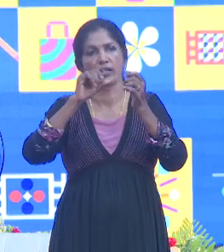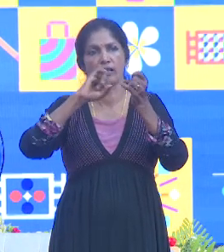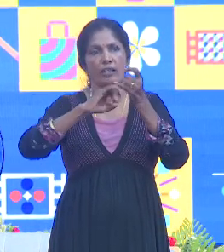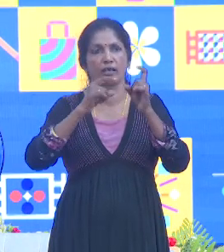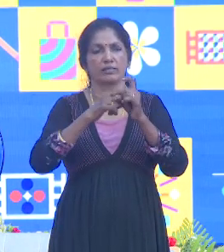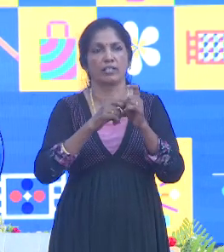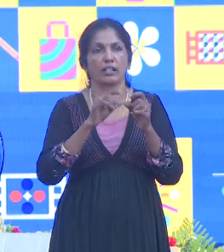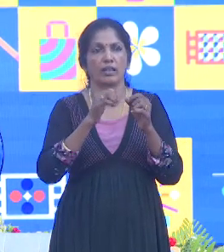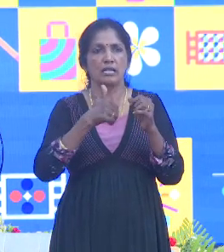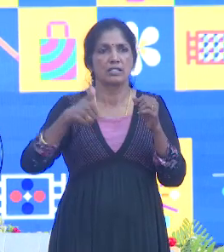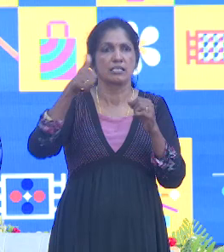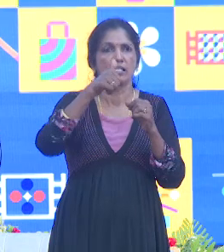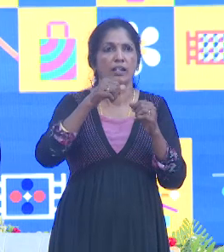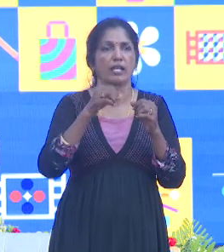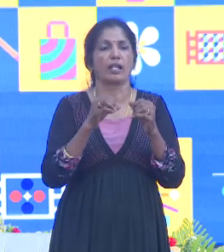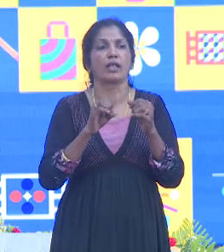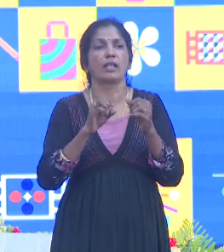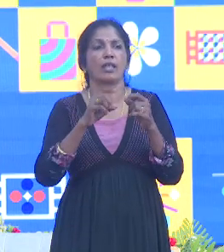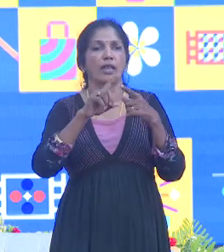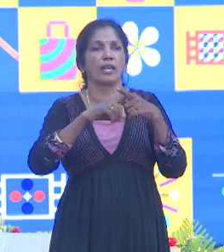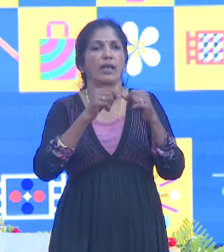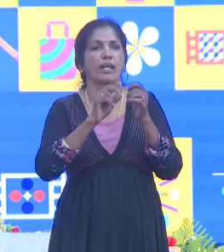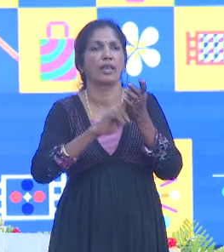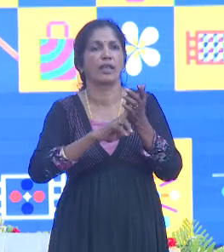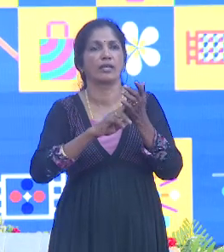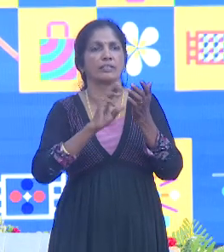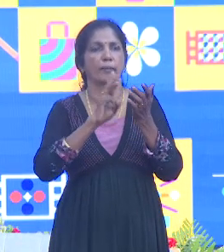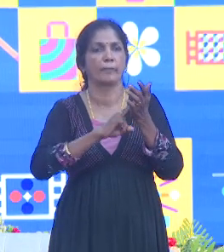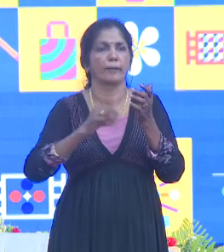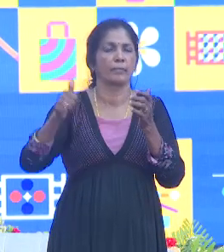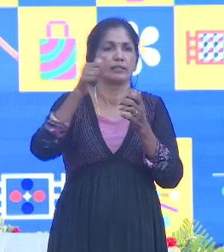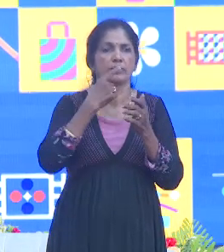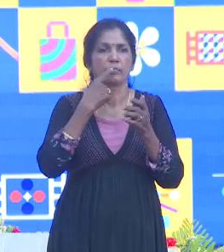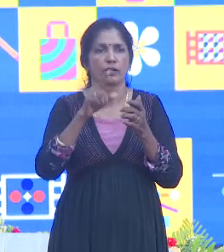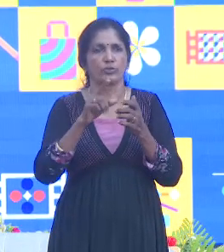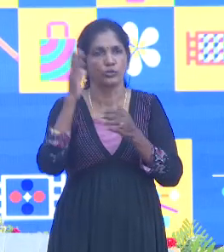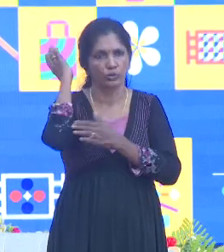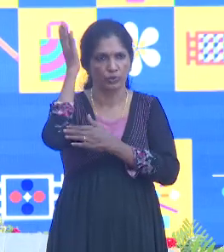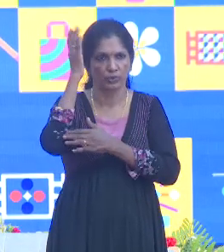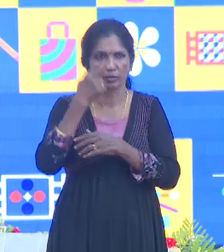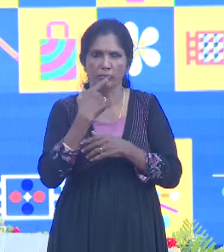അധ്യക്ഷൻ പ്രിയപ്പെട്ട സാവ് രാജൻ മന്ത്രി അദ്ദേഹത്തിൻ്റെ പ്രസംഗത്തിൽ